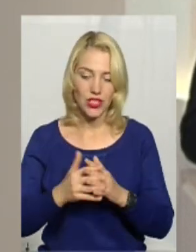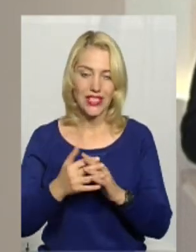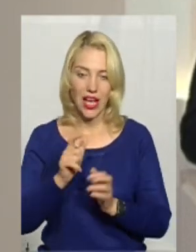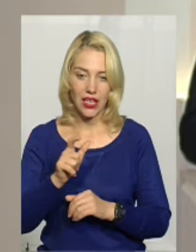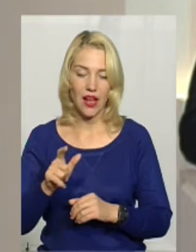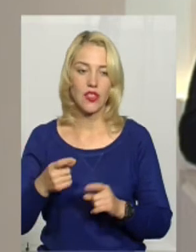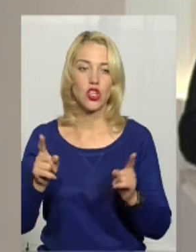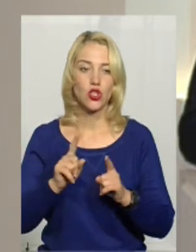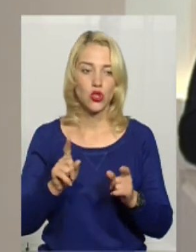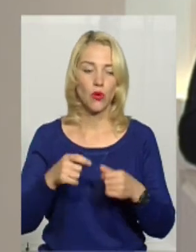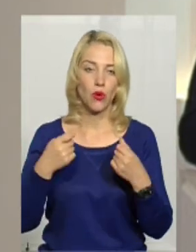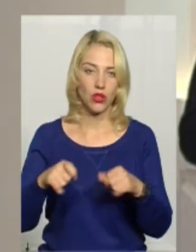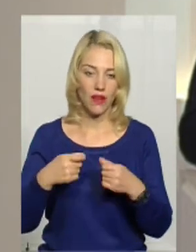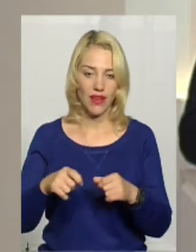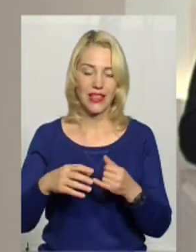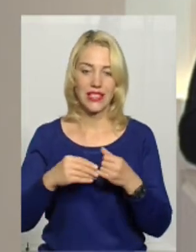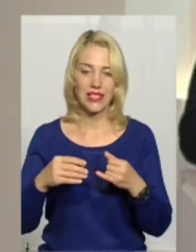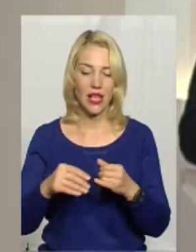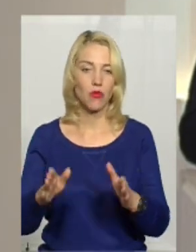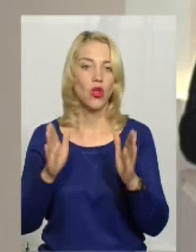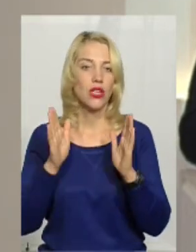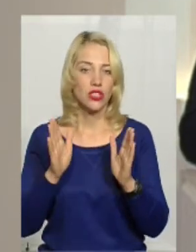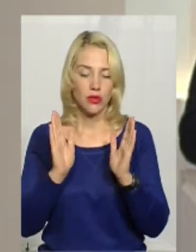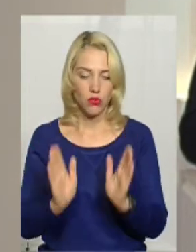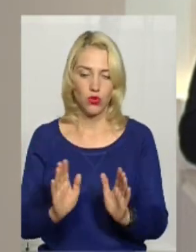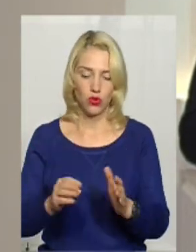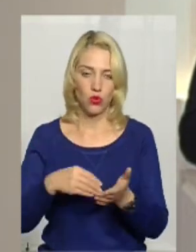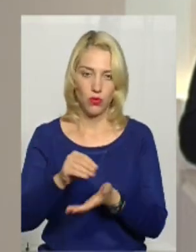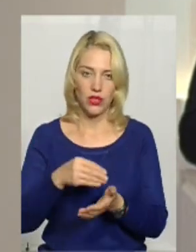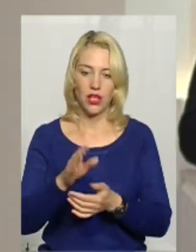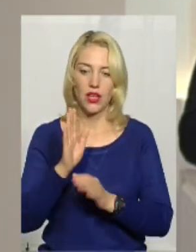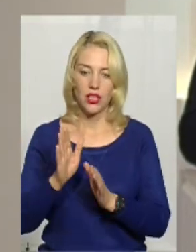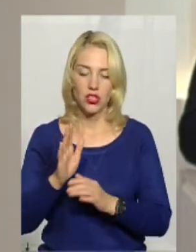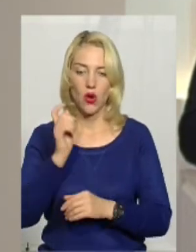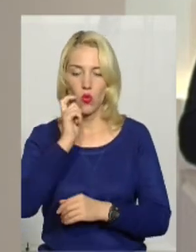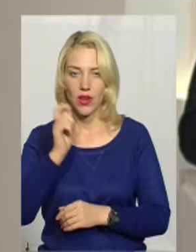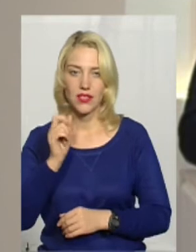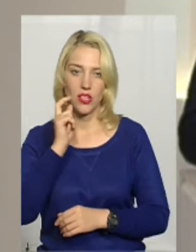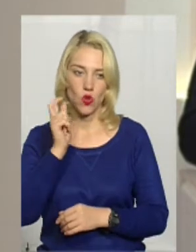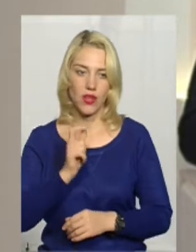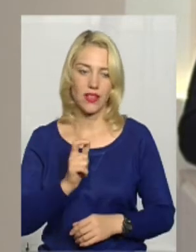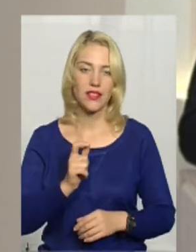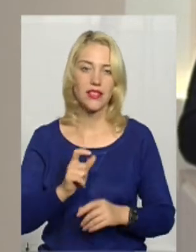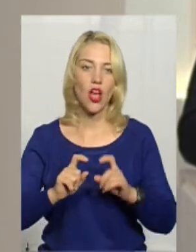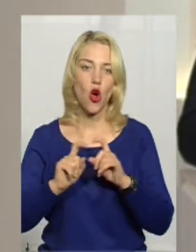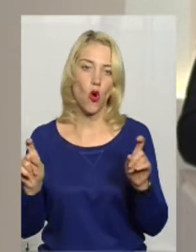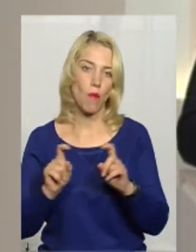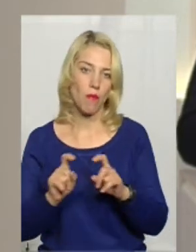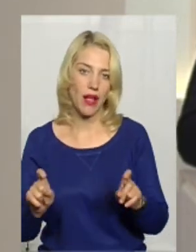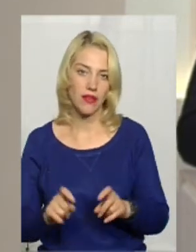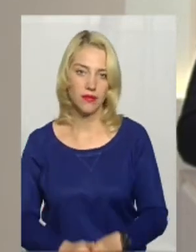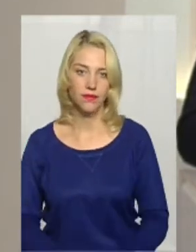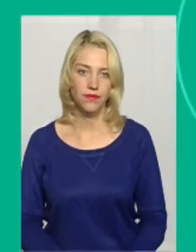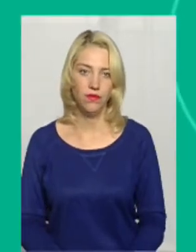після запровадження ринку землі зможуть лише українці та українські компанії. Деталі далі на екранах.